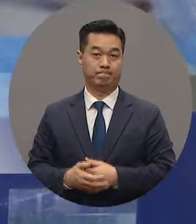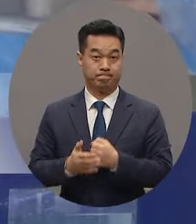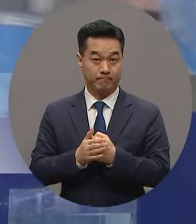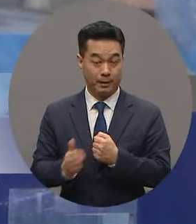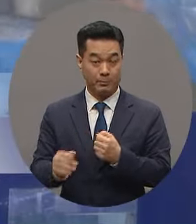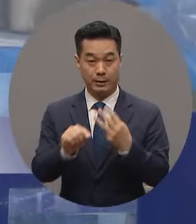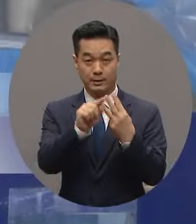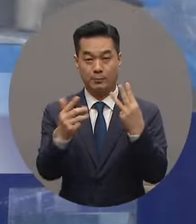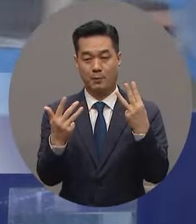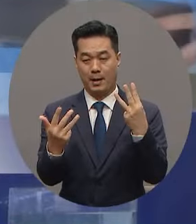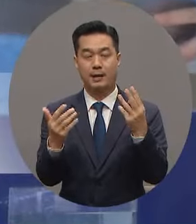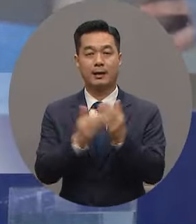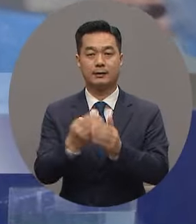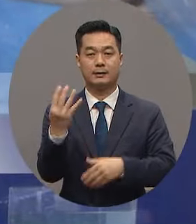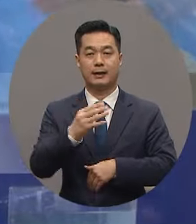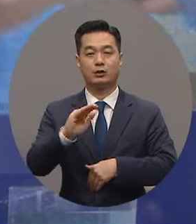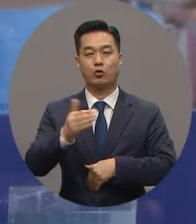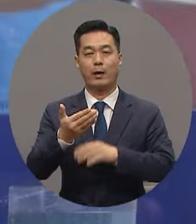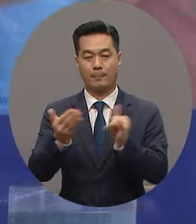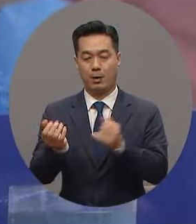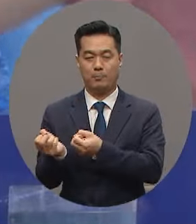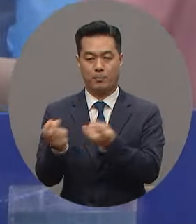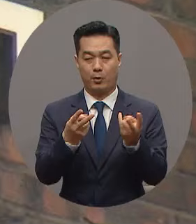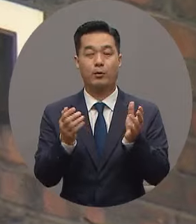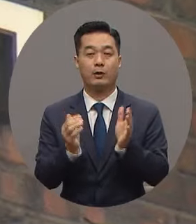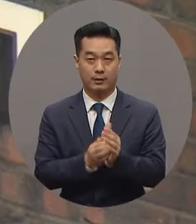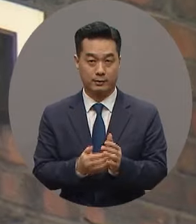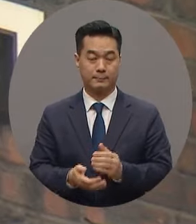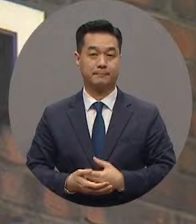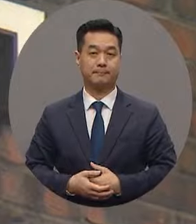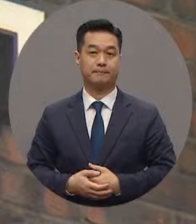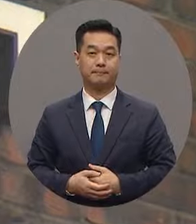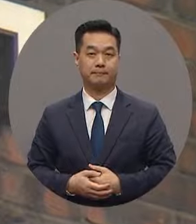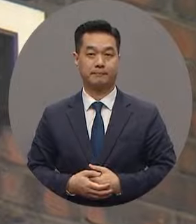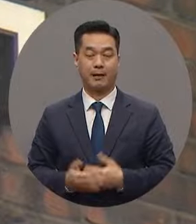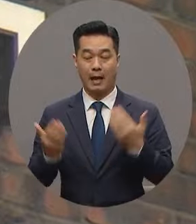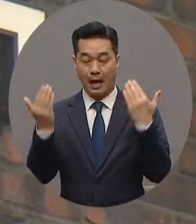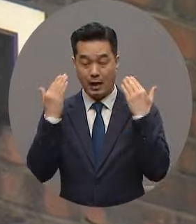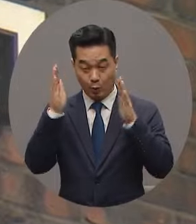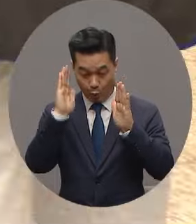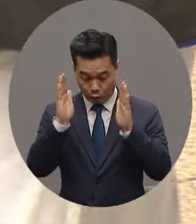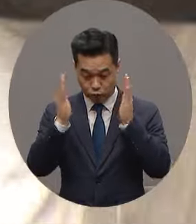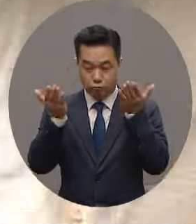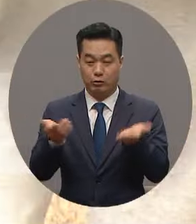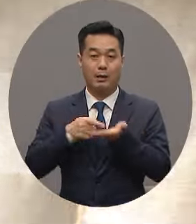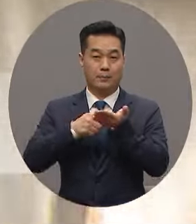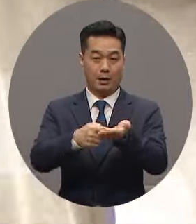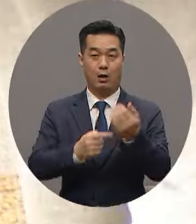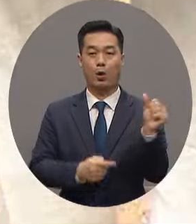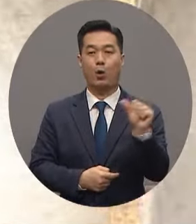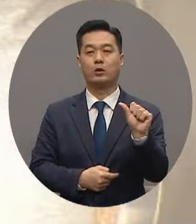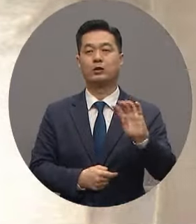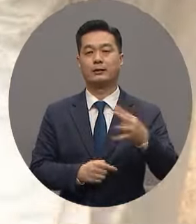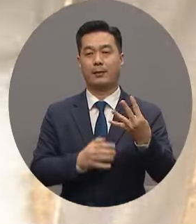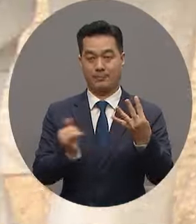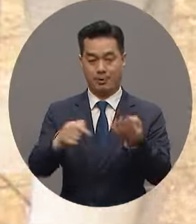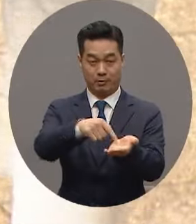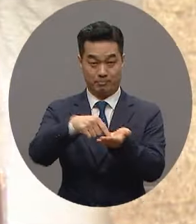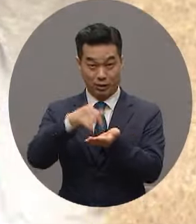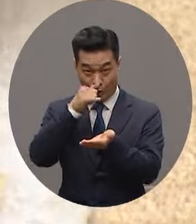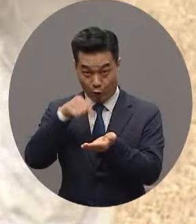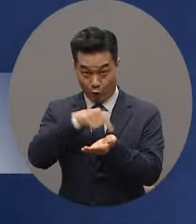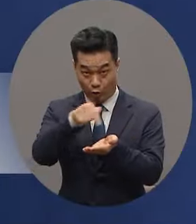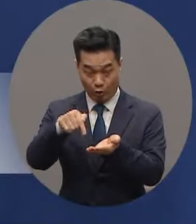8일까지 4900여 명에게 발송했다고 밝혔습니다 휴학계를 제출한 의대생이 5400여 명에 이르는 것으로 집계된